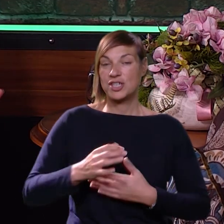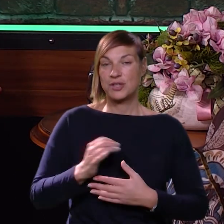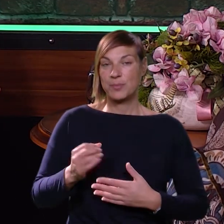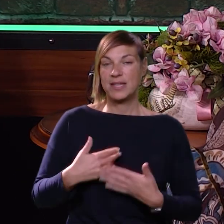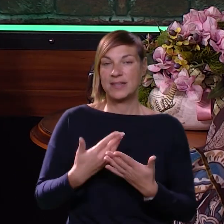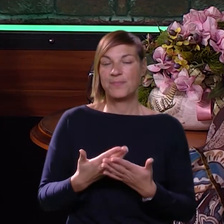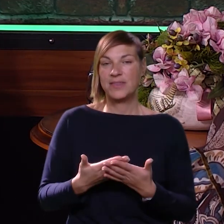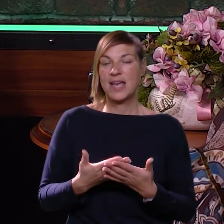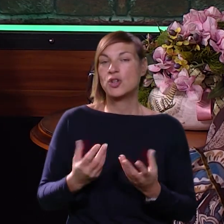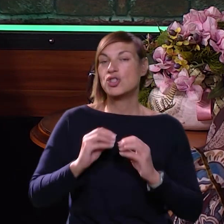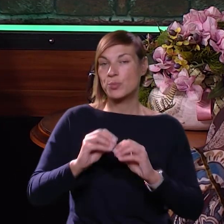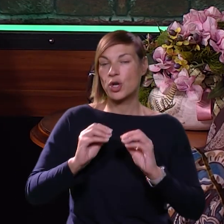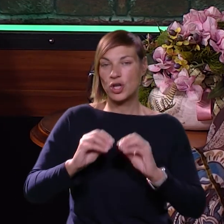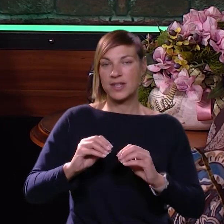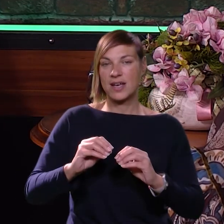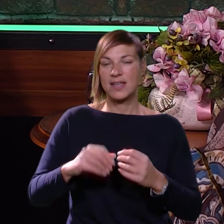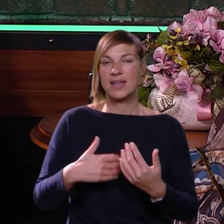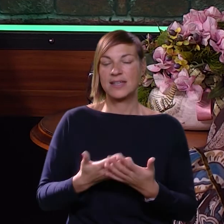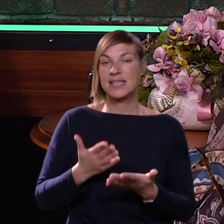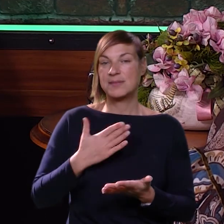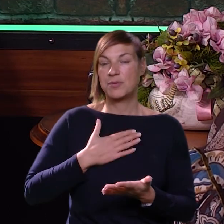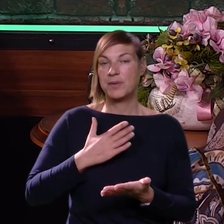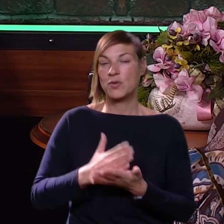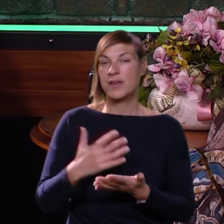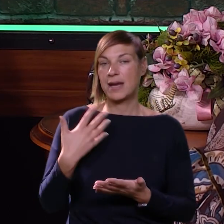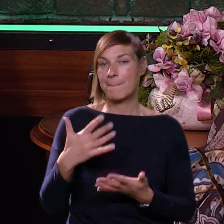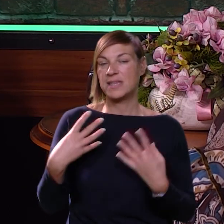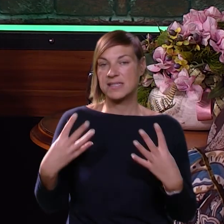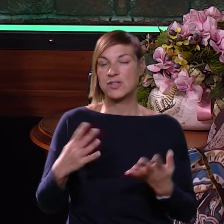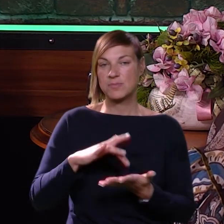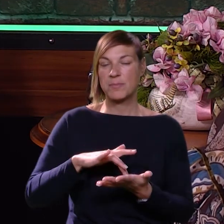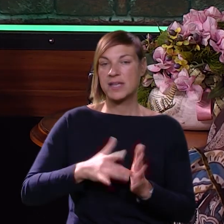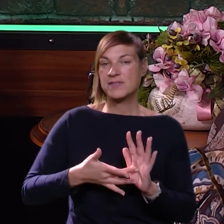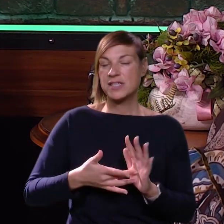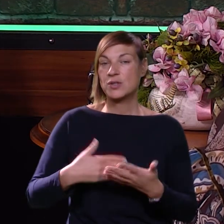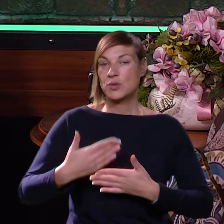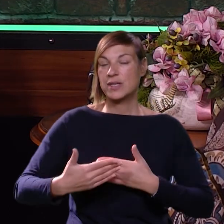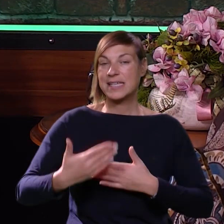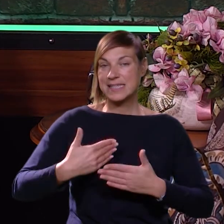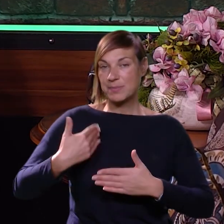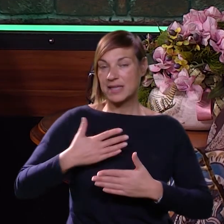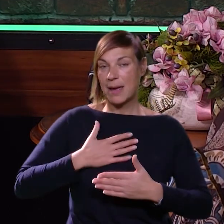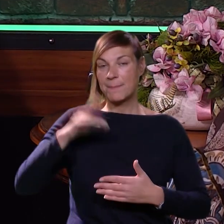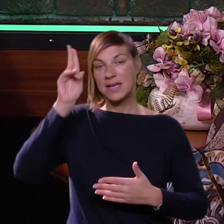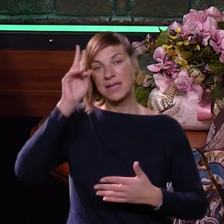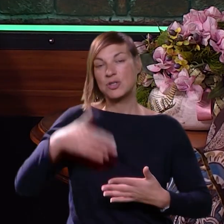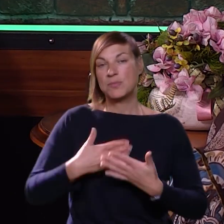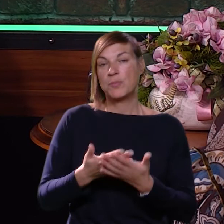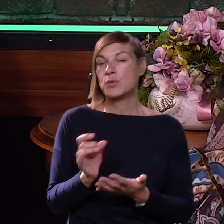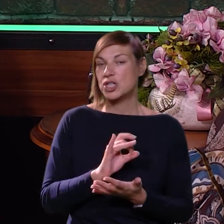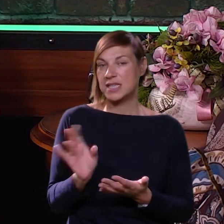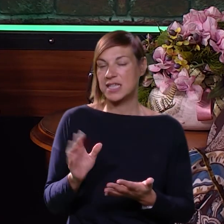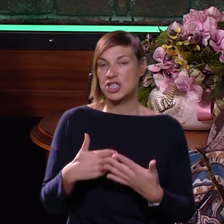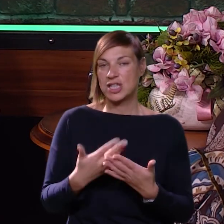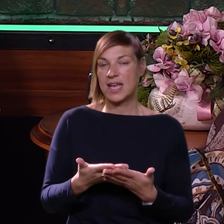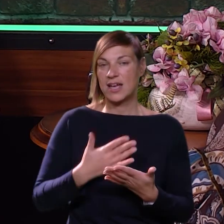će i oni. Jer to i oni, tako smo odgajani. Da smo mi uvijek na nekom 58. mjestu, a svi su drugi ispred nas. Ali mi ne možemo pružiti